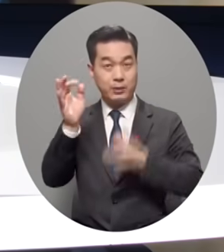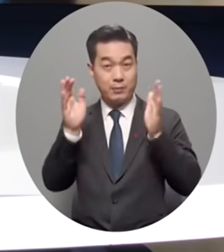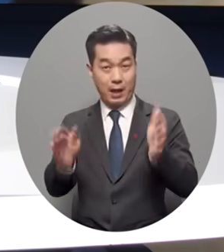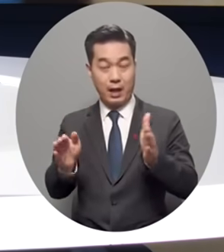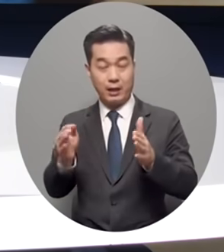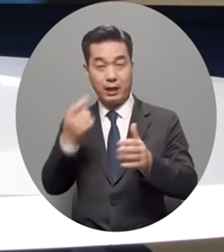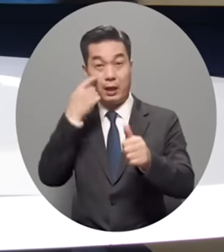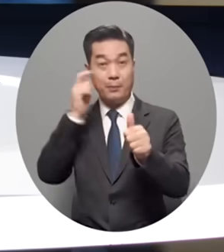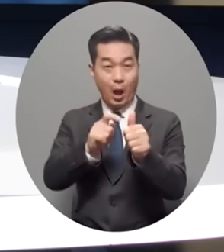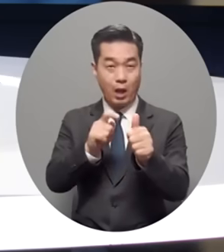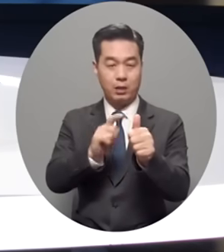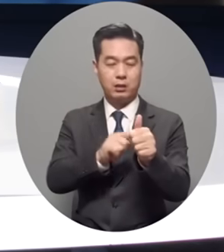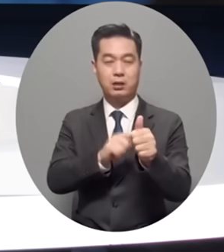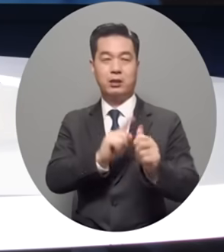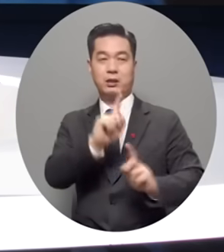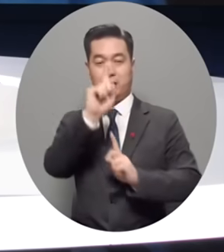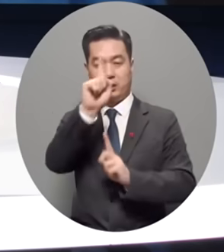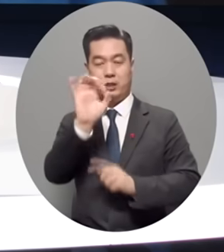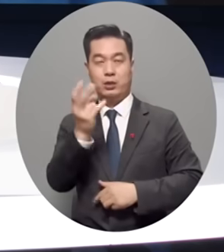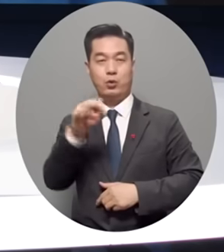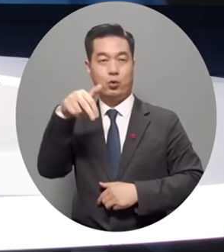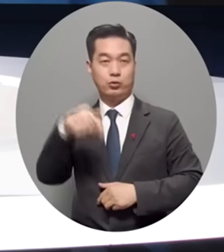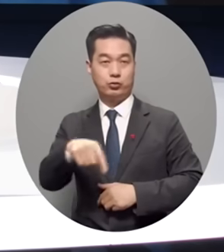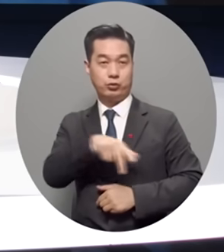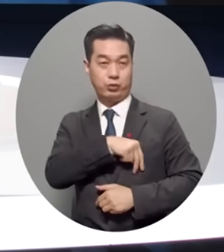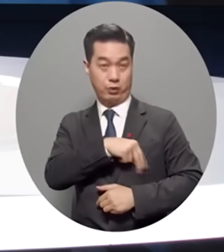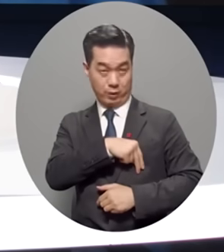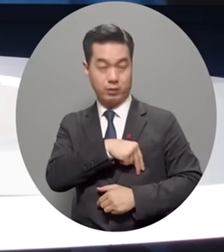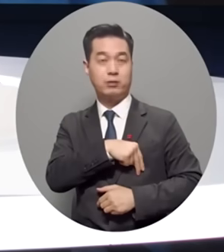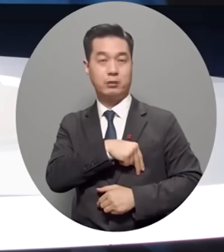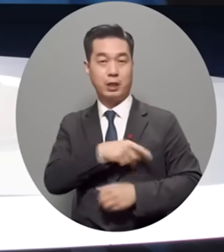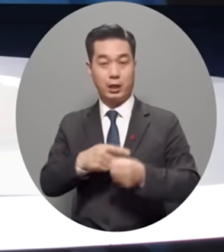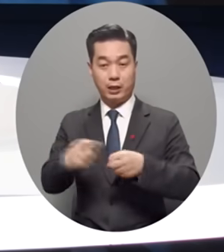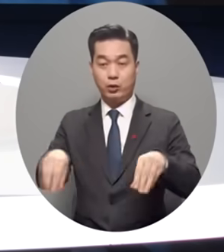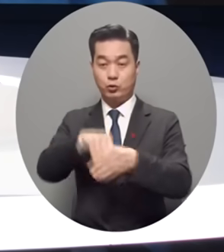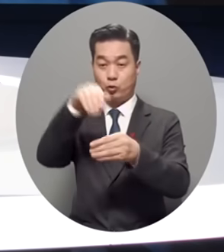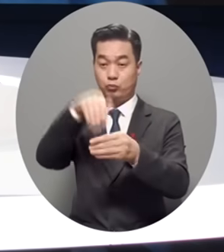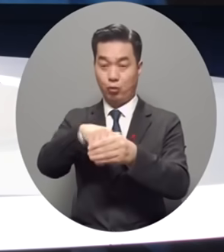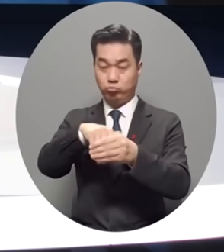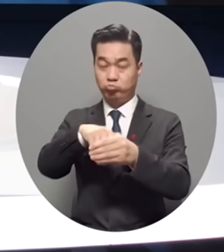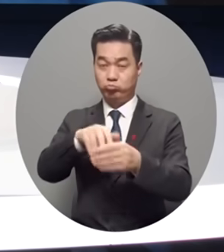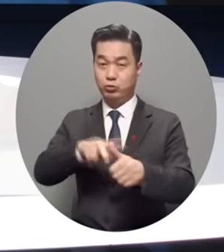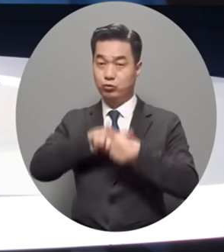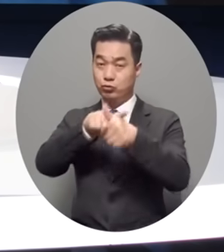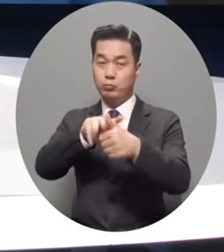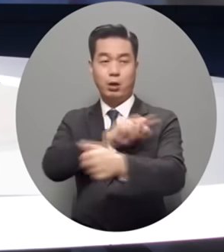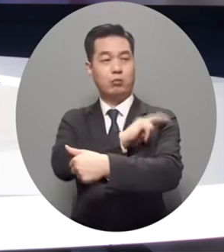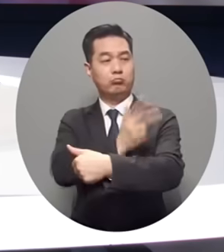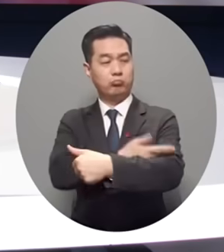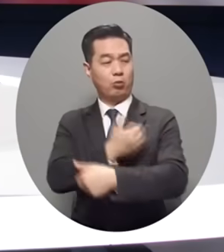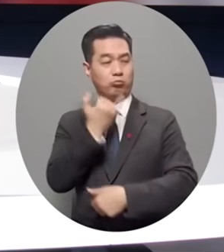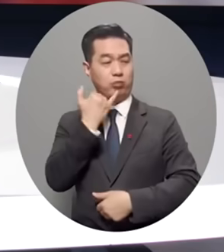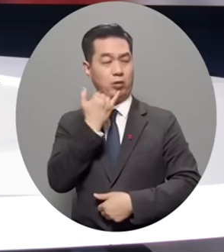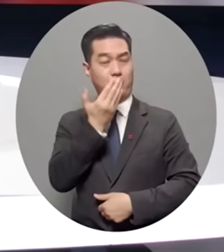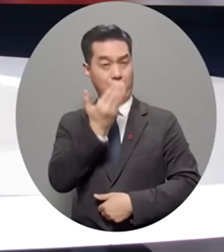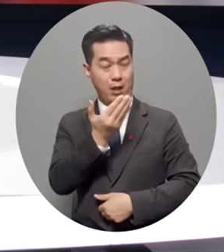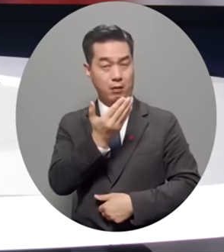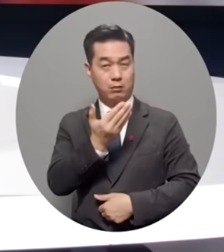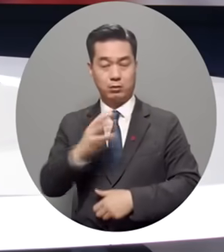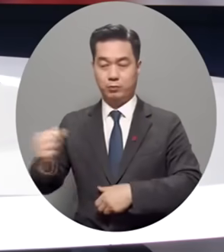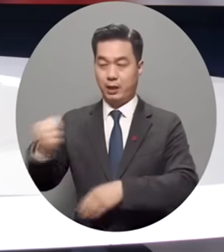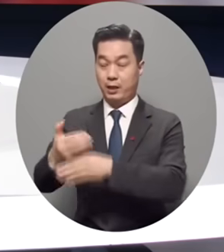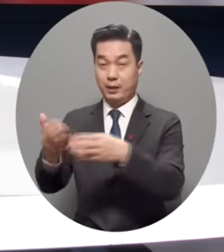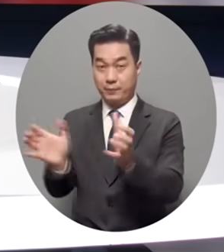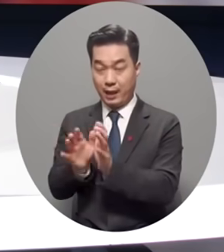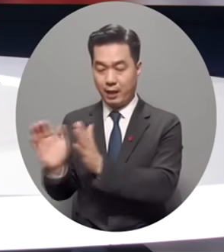의원. 민주당이 내년 총선 예비 후보로 적격하다는 판정을 내리면서 논란이 일고 있습니다. 국민의힘 역시